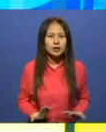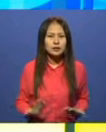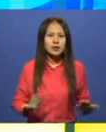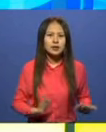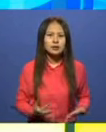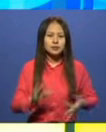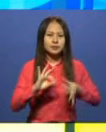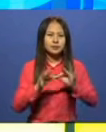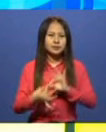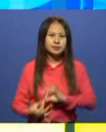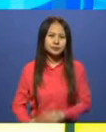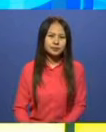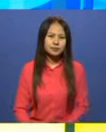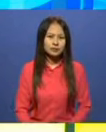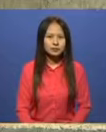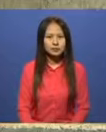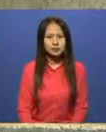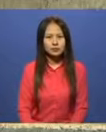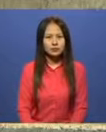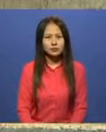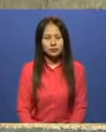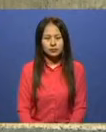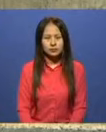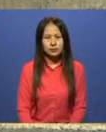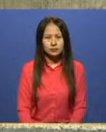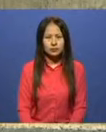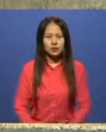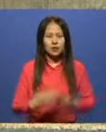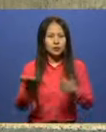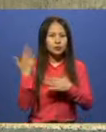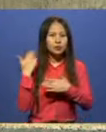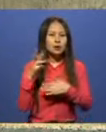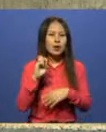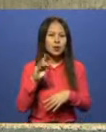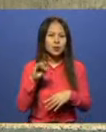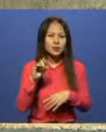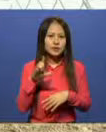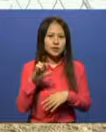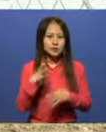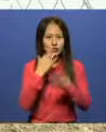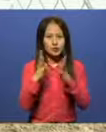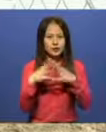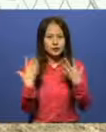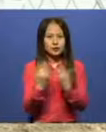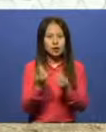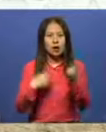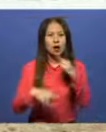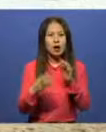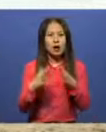да кәсіпкерлікке ден қойған. Бұл бұрынғы алматылық Марат Құсайынов, қазір ол отбасымен ауылға көшіп